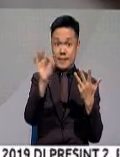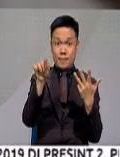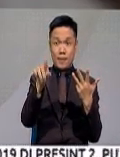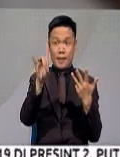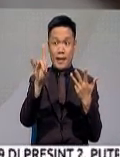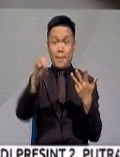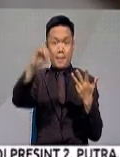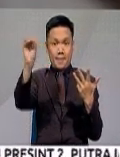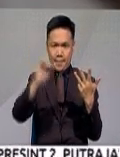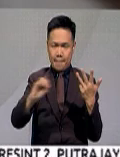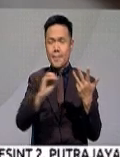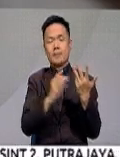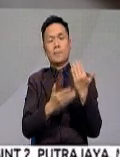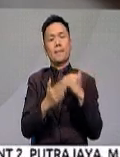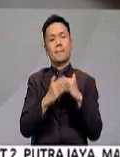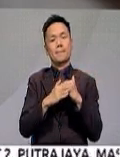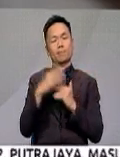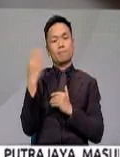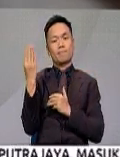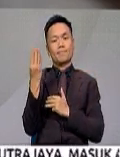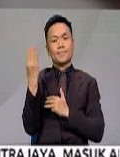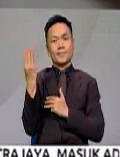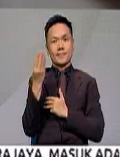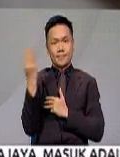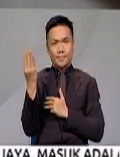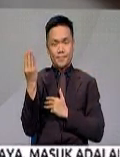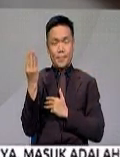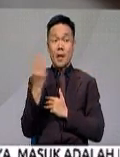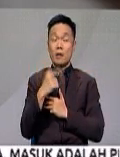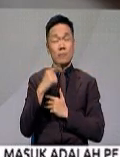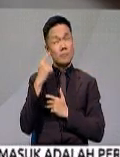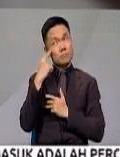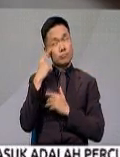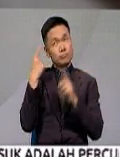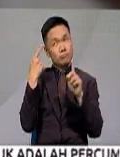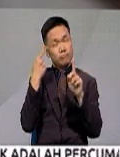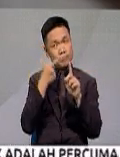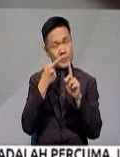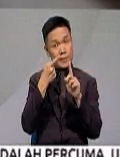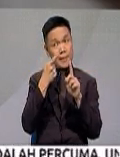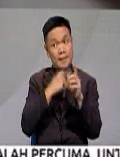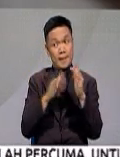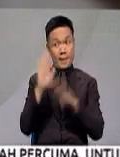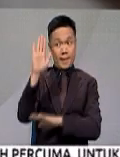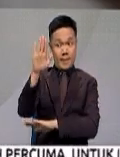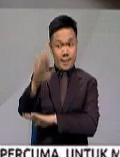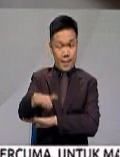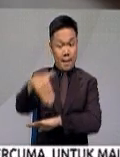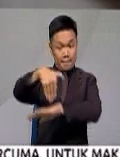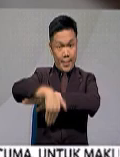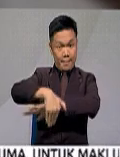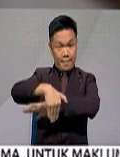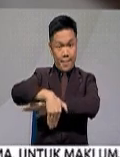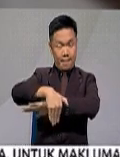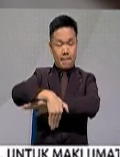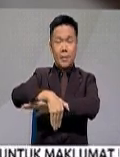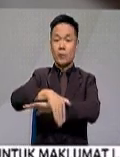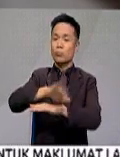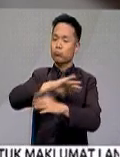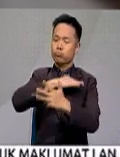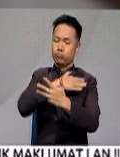99.9% telah pun pulih dan kita menjangkakan sebelum tengah malam ini seluruh